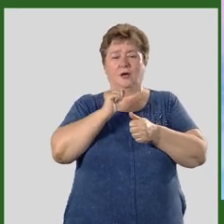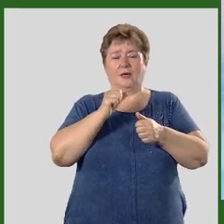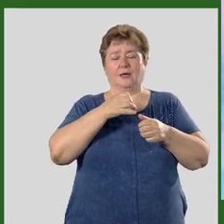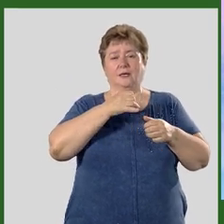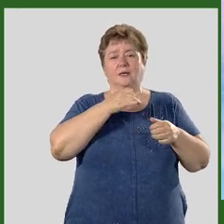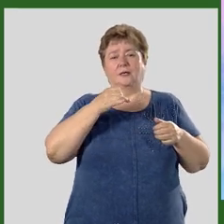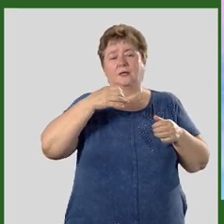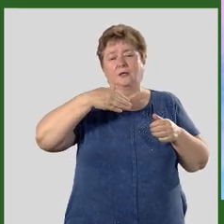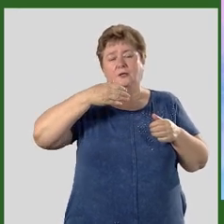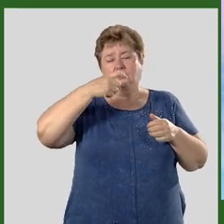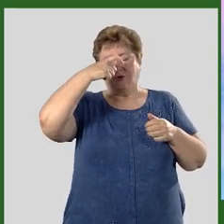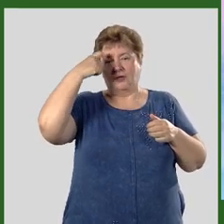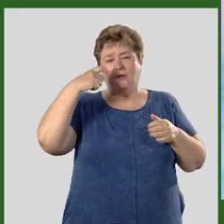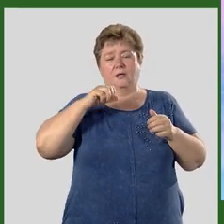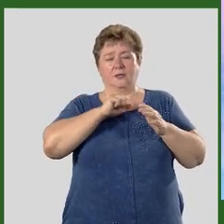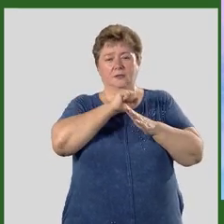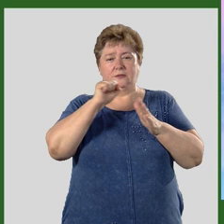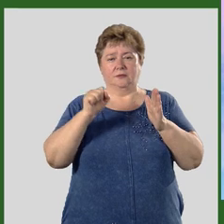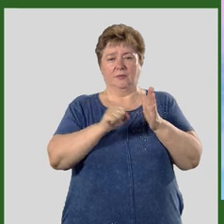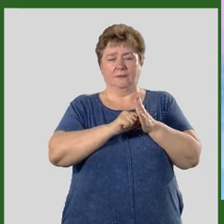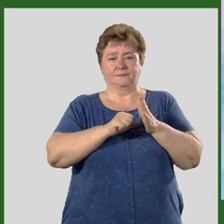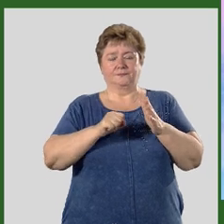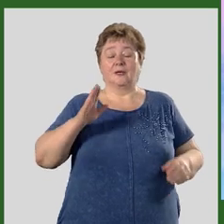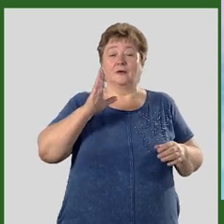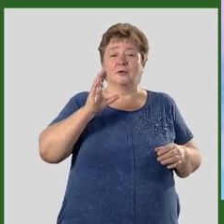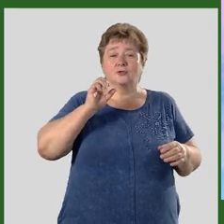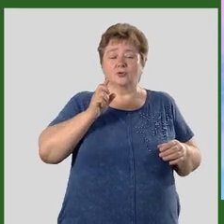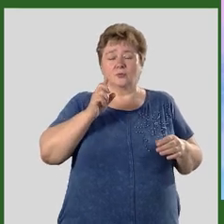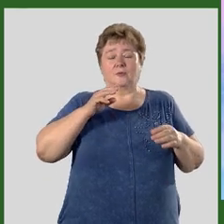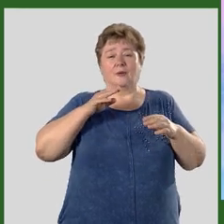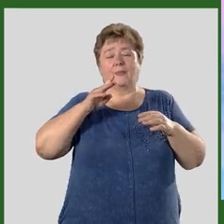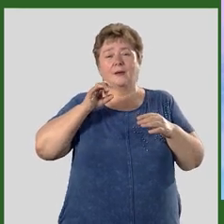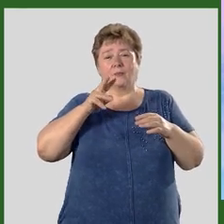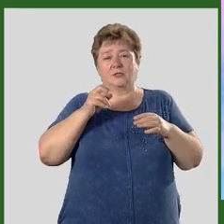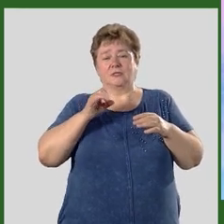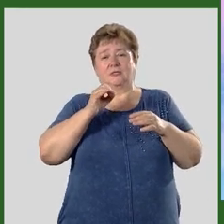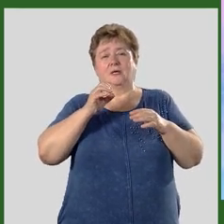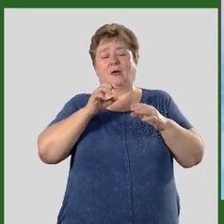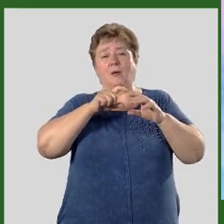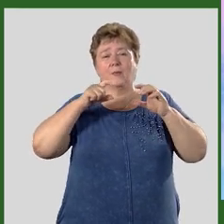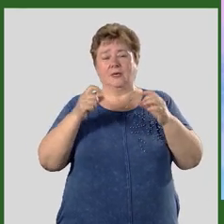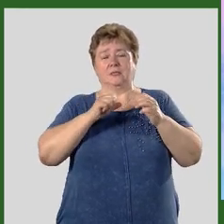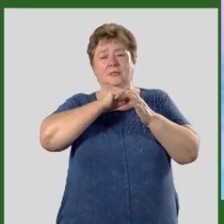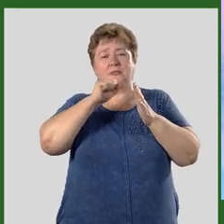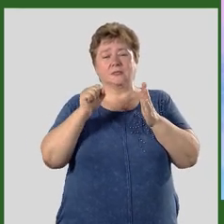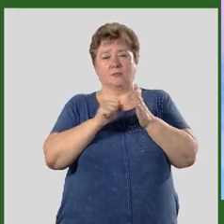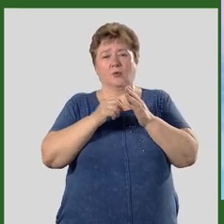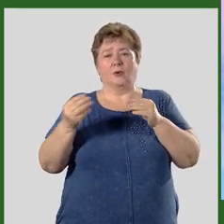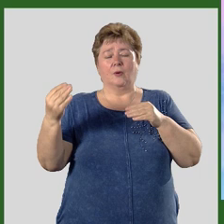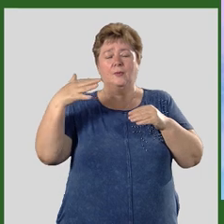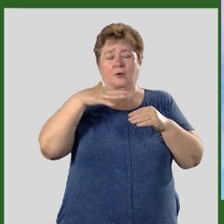и жаркая зима. В субтропические переходные пояса зимой